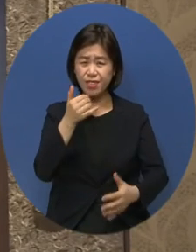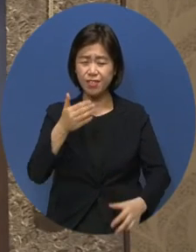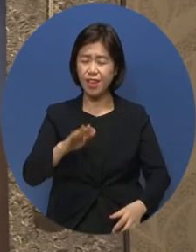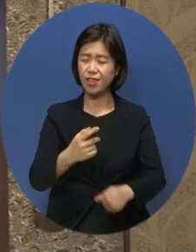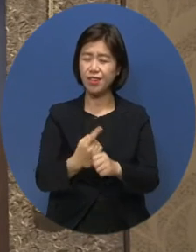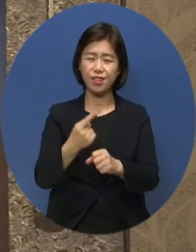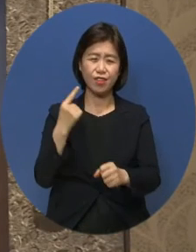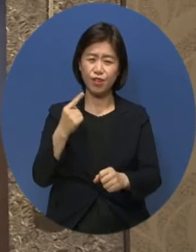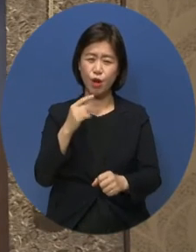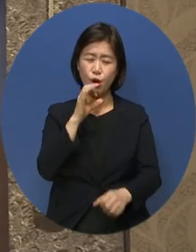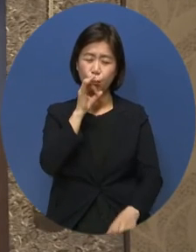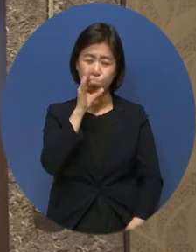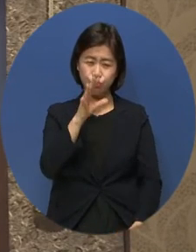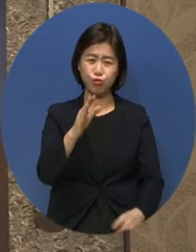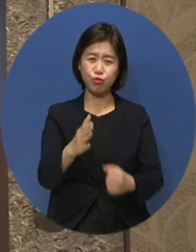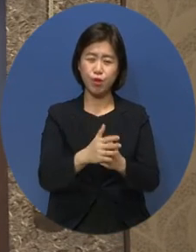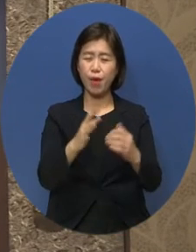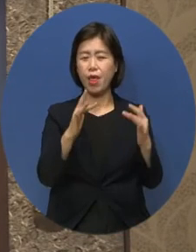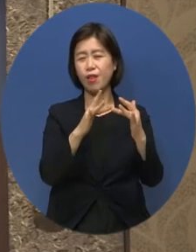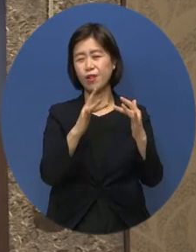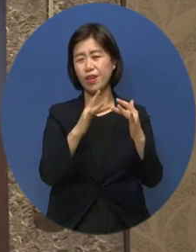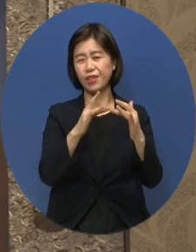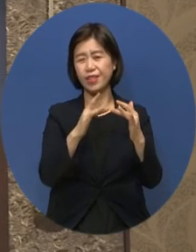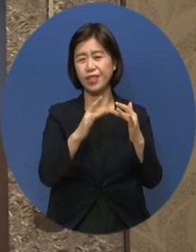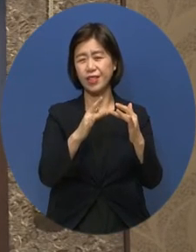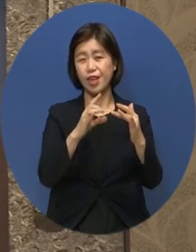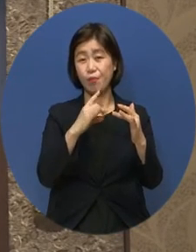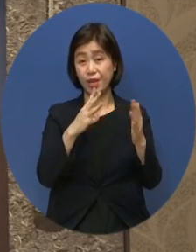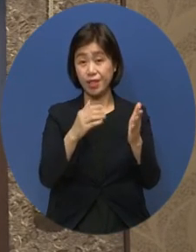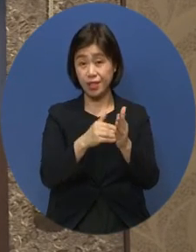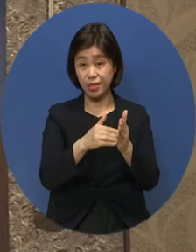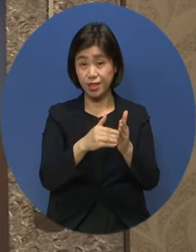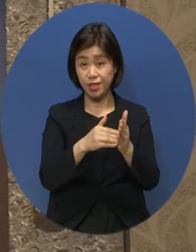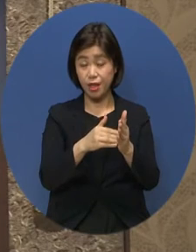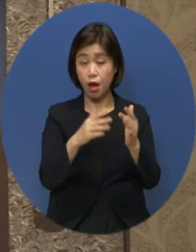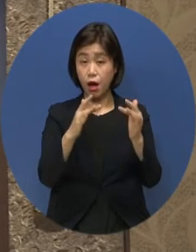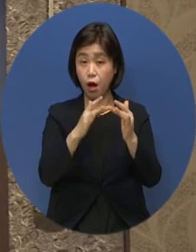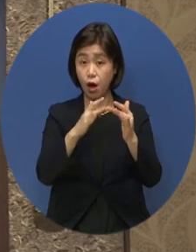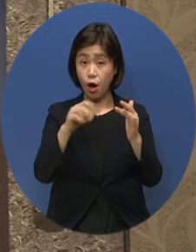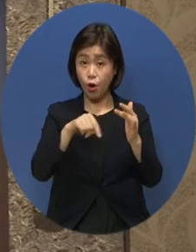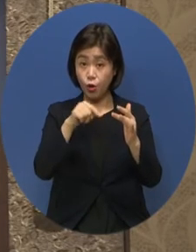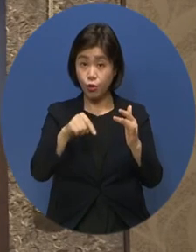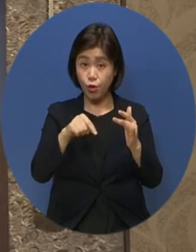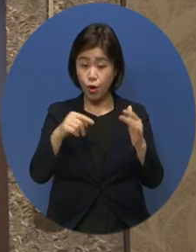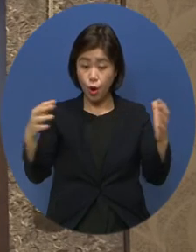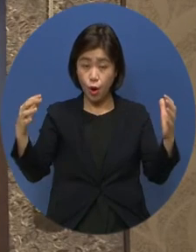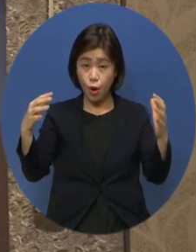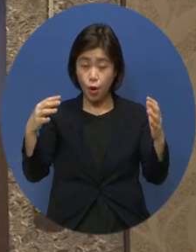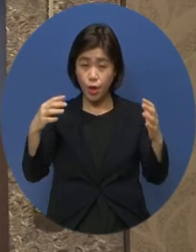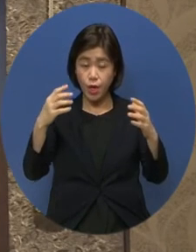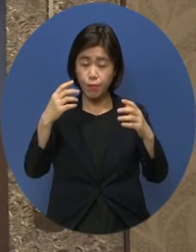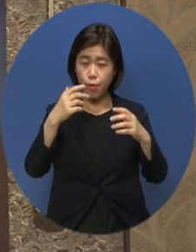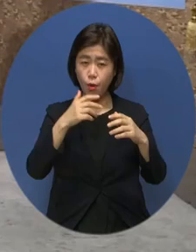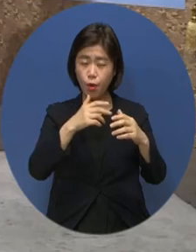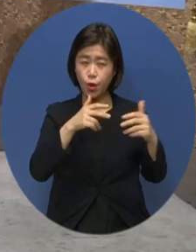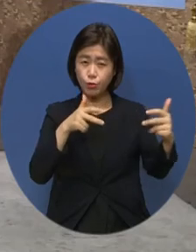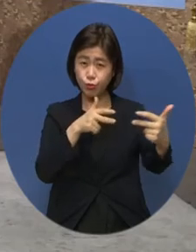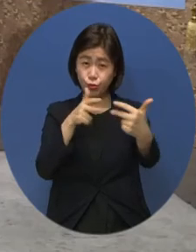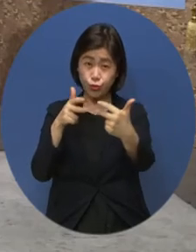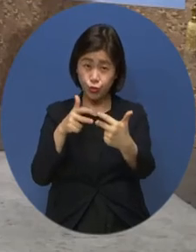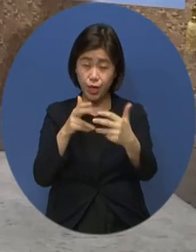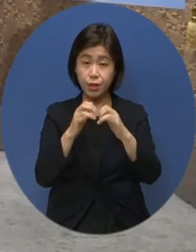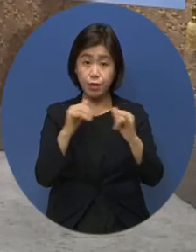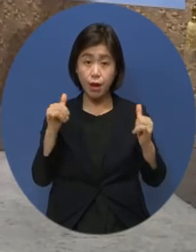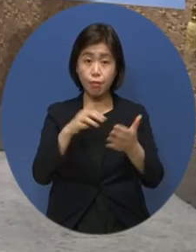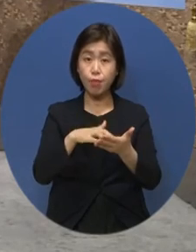상으로만 진행이 됐는데 도에 약 3000여명이 참여를 해서 3천 명 내외 아 굉장히 많은